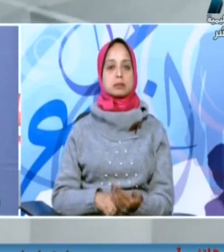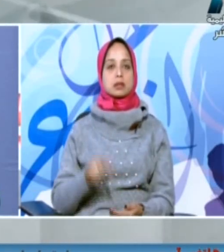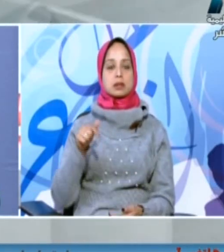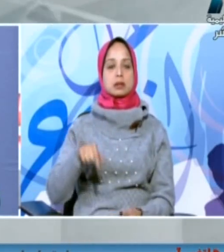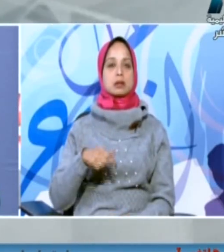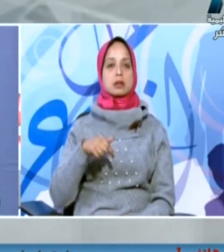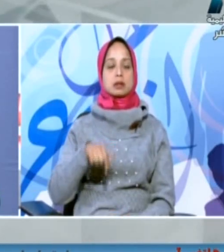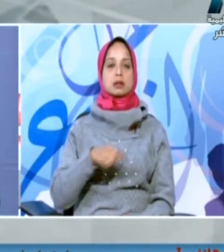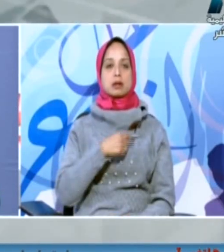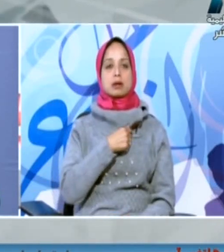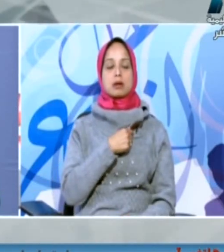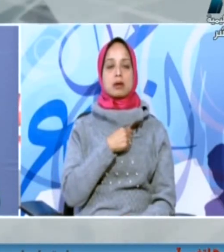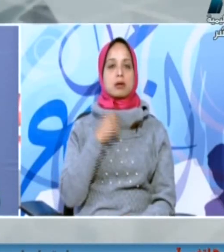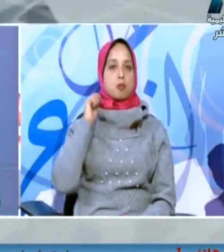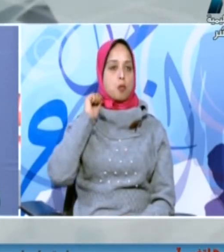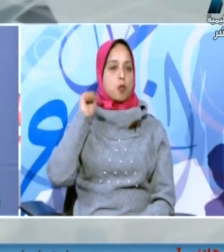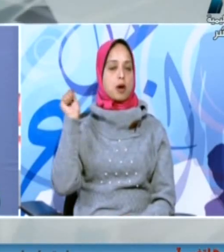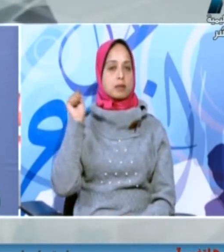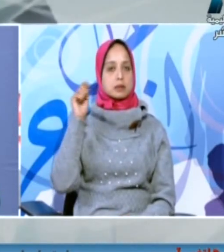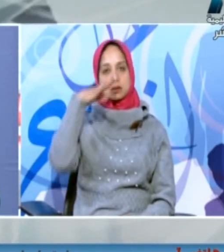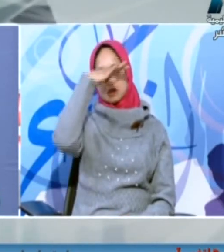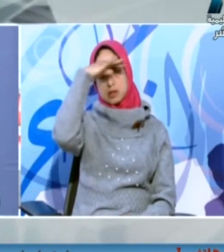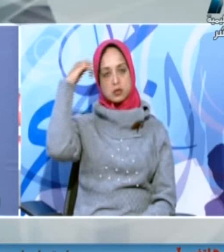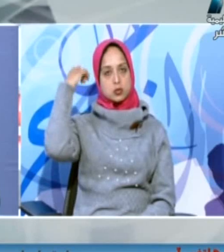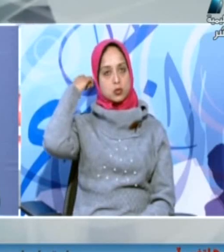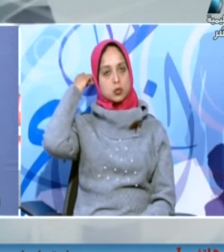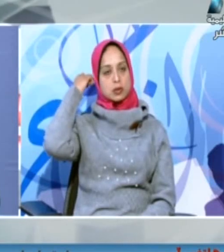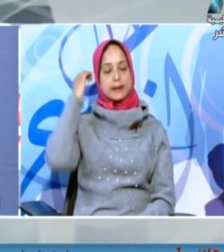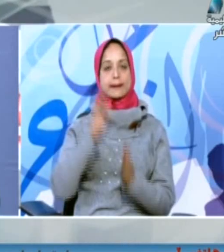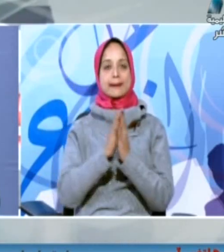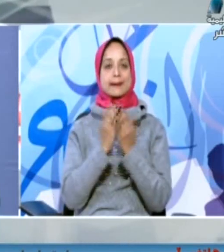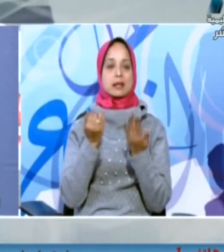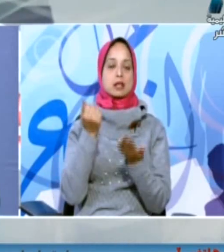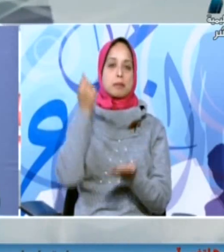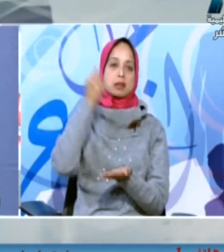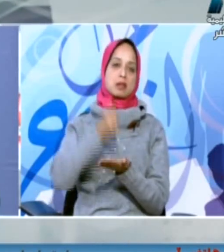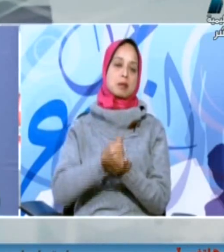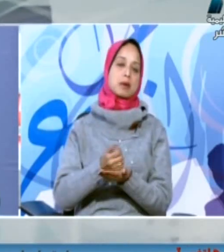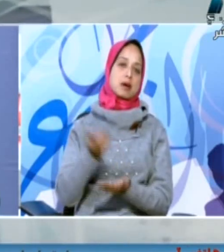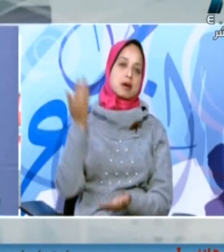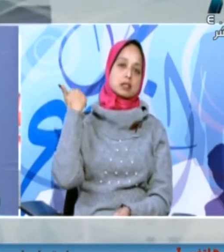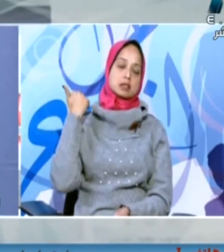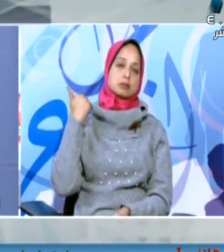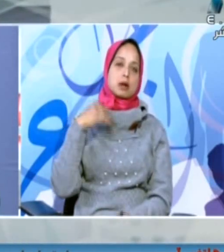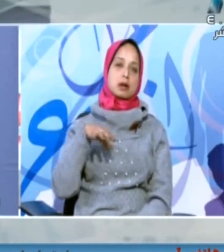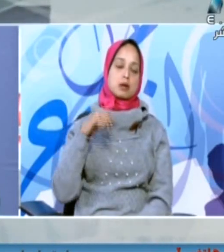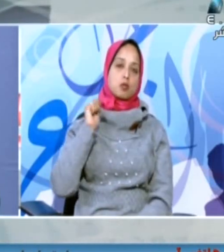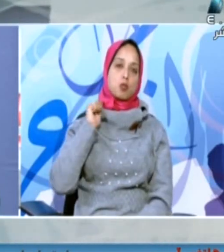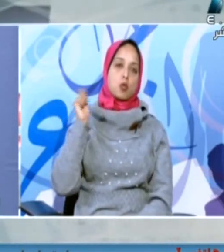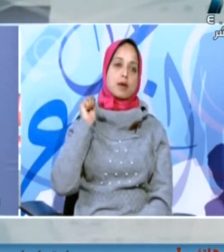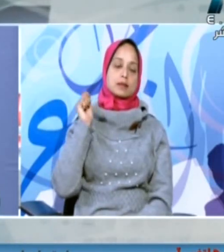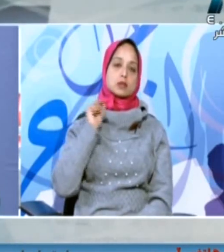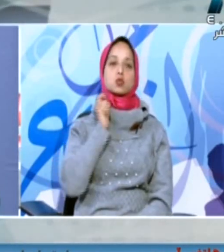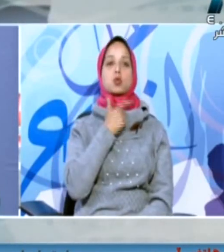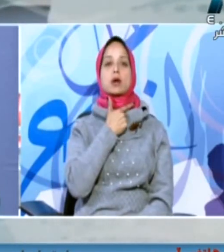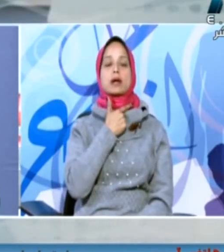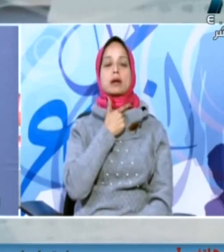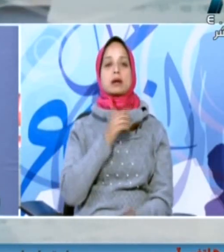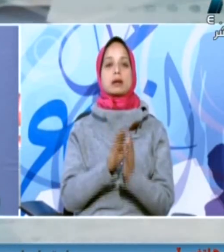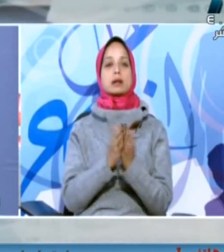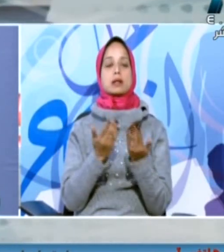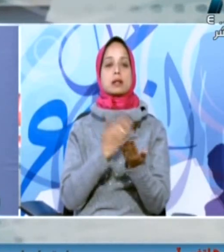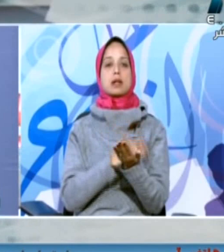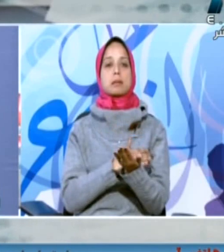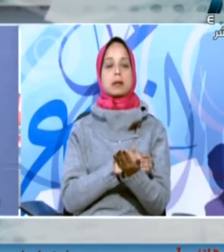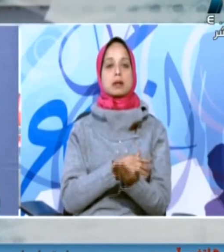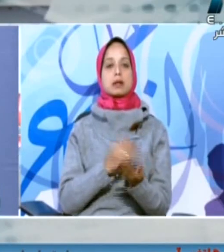اسيوط مدينا كتاب طبعة قديمه. طيب وفي محافظه سوهاج جنبنا طبعة جديده، يعني احنا مش عارفين نعمل ايه.